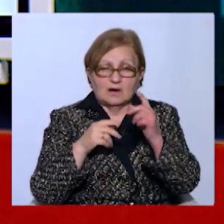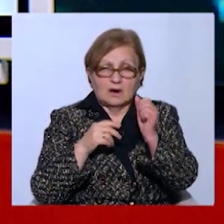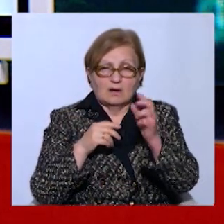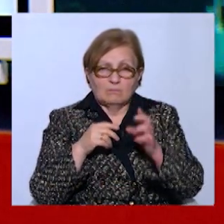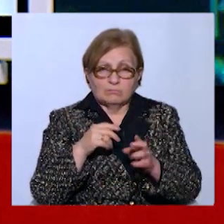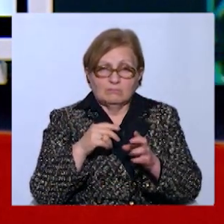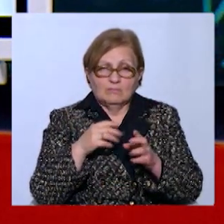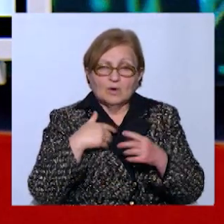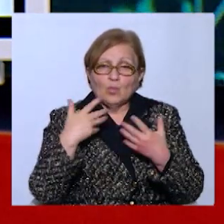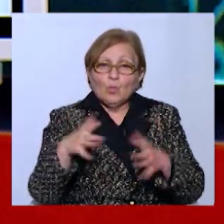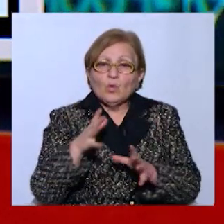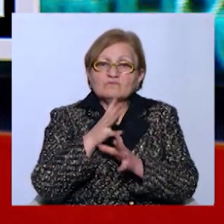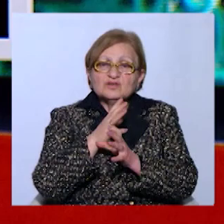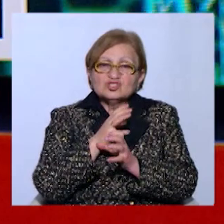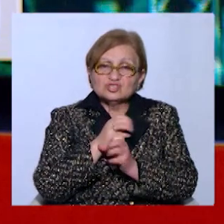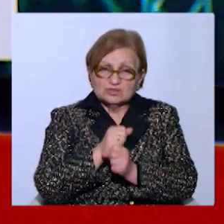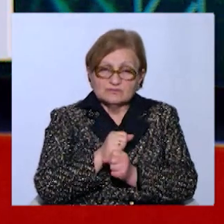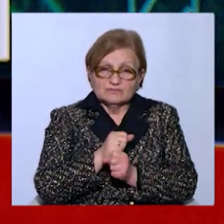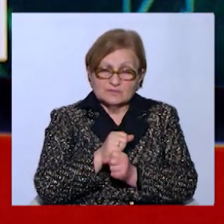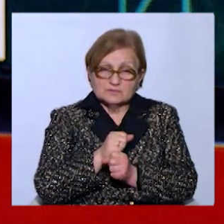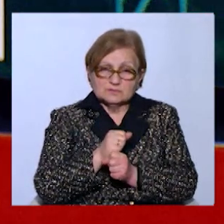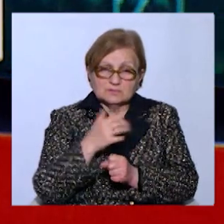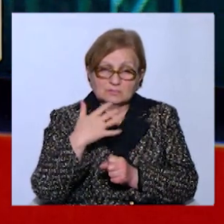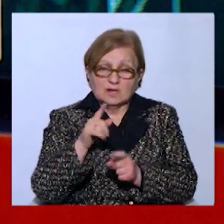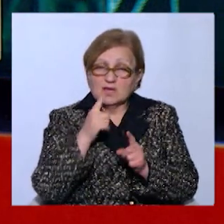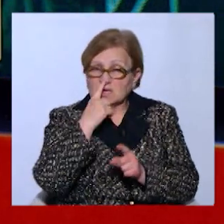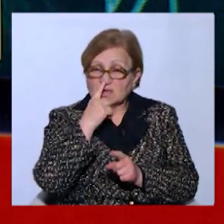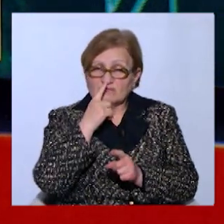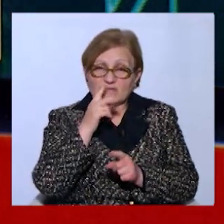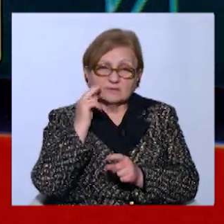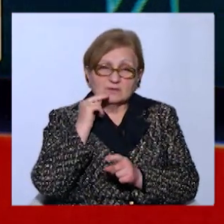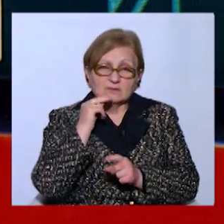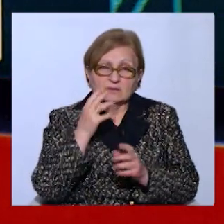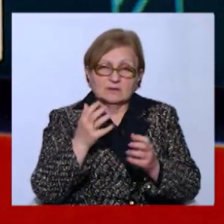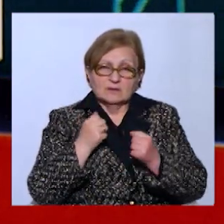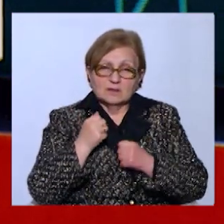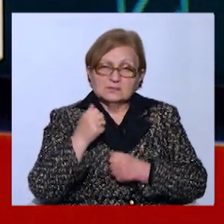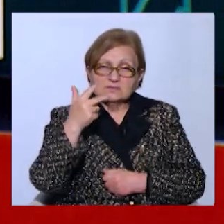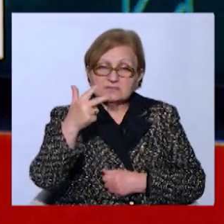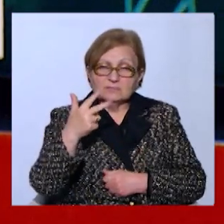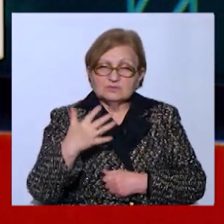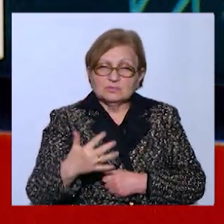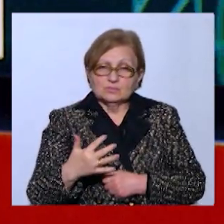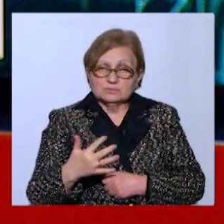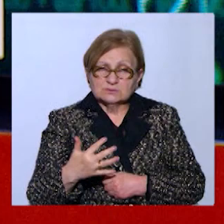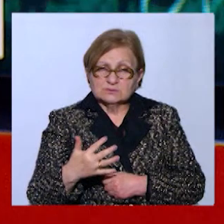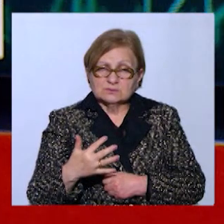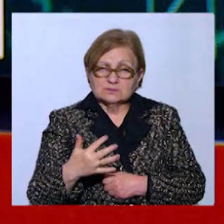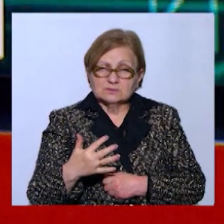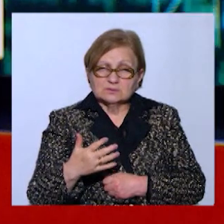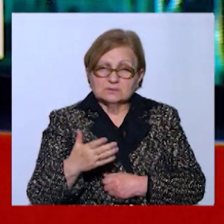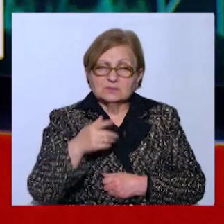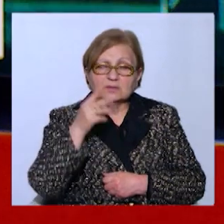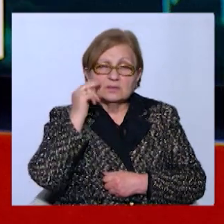ორივე შევკვეცე რაღაცა რიცხვზე, ერთი და იგივე რიცხვზე და მივიღებ ფარდობა 3-5-თან. ვთქვათ